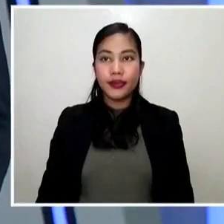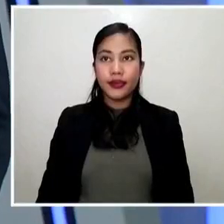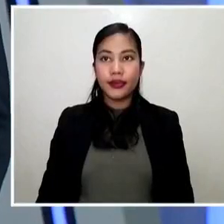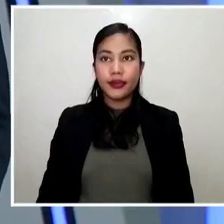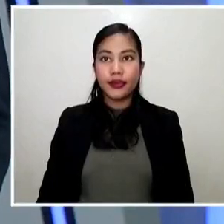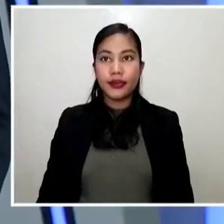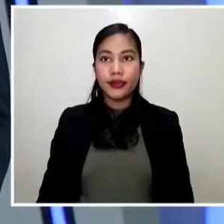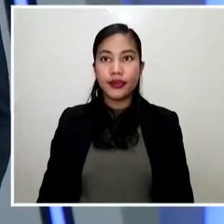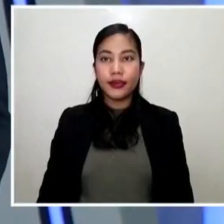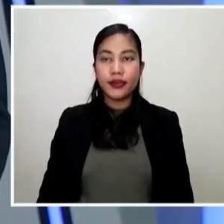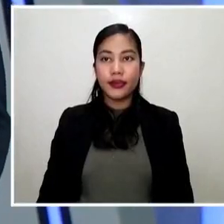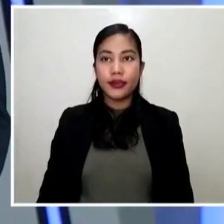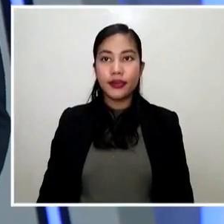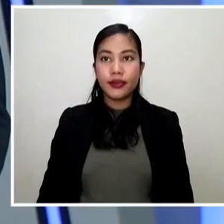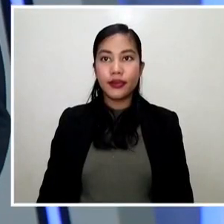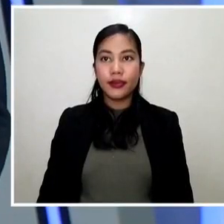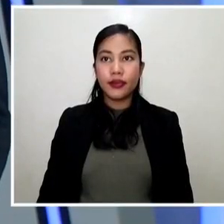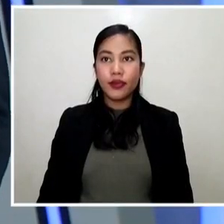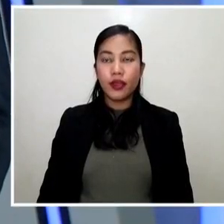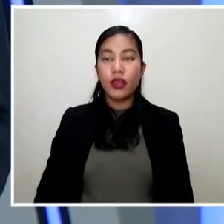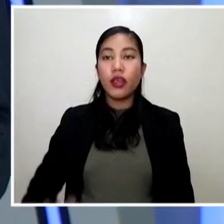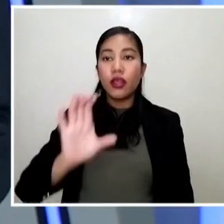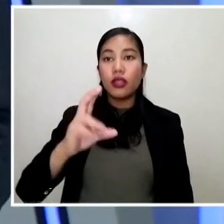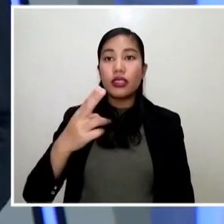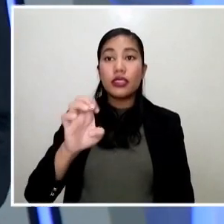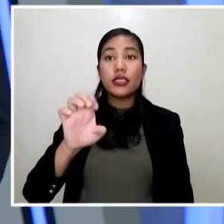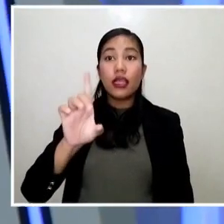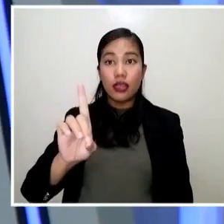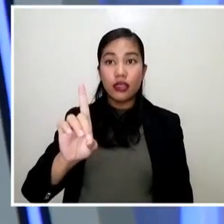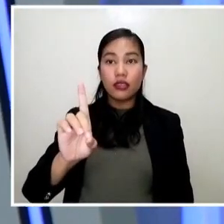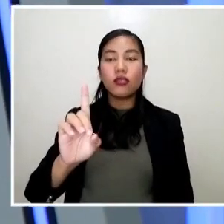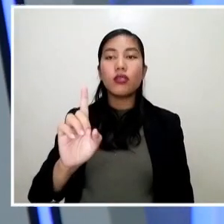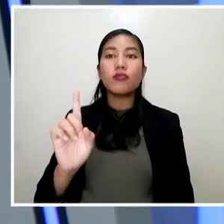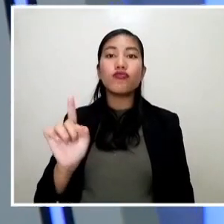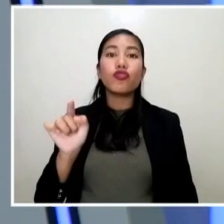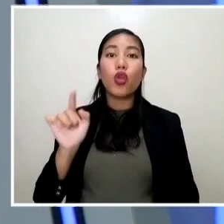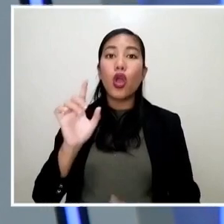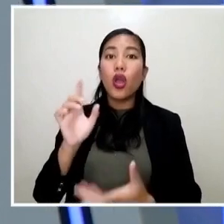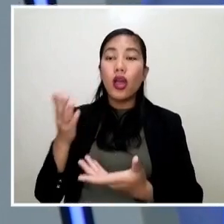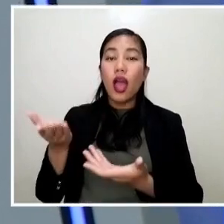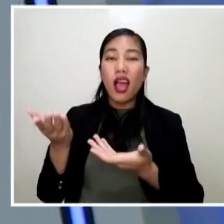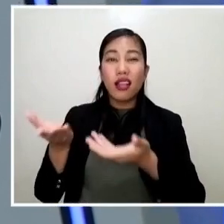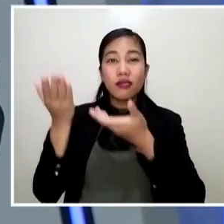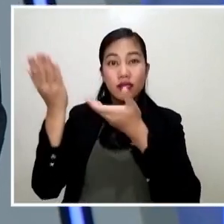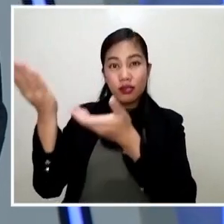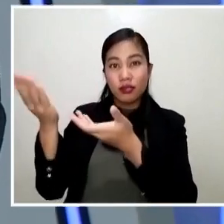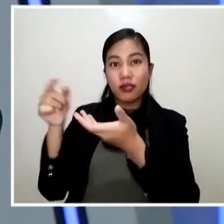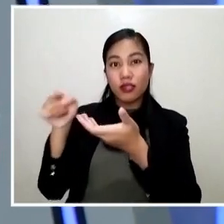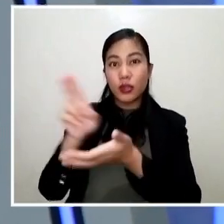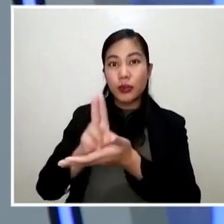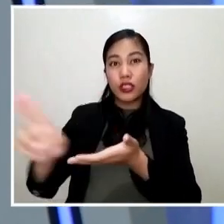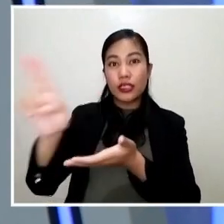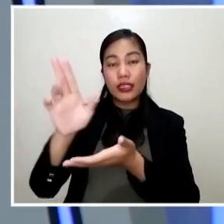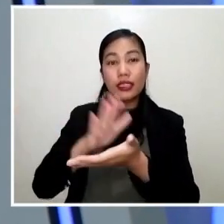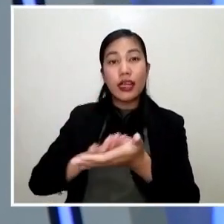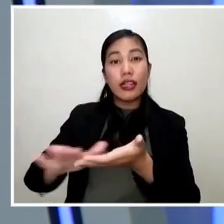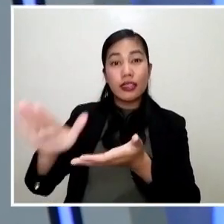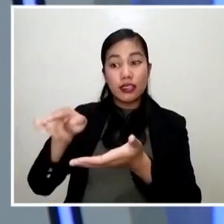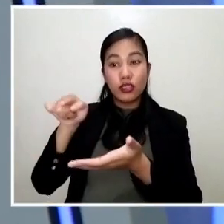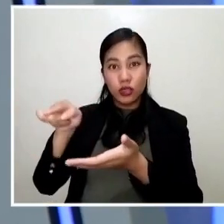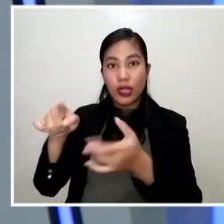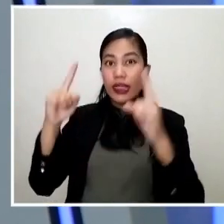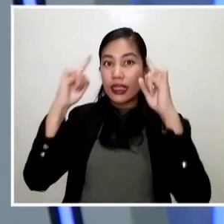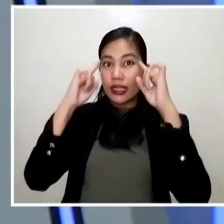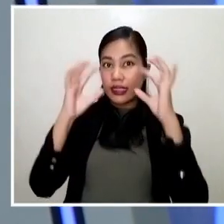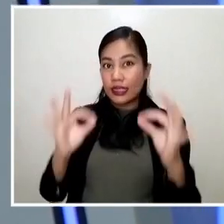Subaya po naman ang Commission on Higher Education o CHED ang desisyon sa mga universidad at kolehiyo kung sila'y magpapatupad